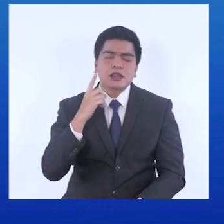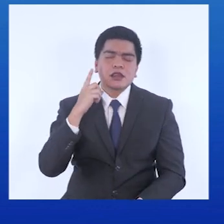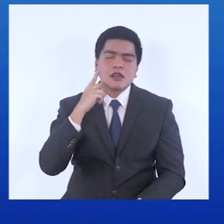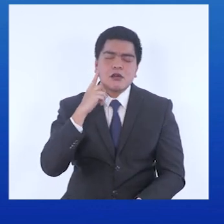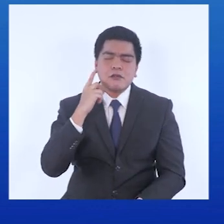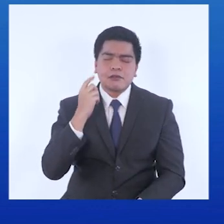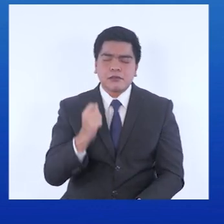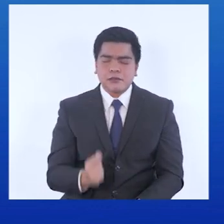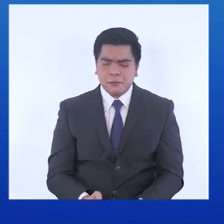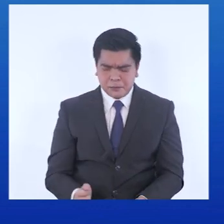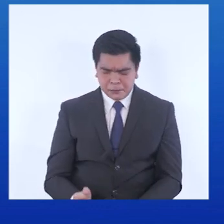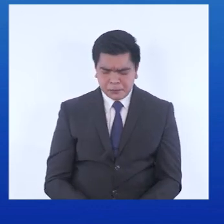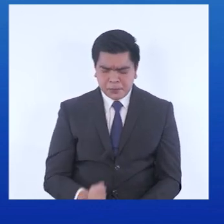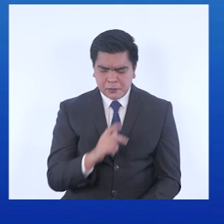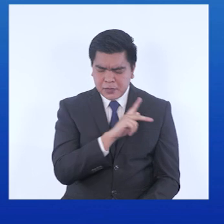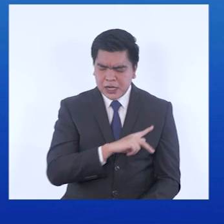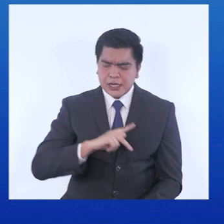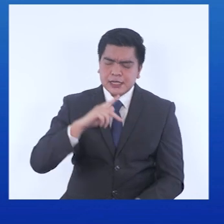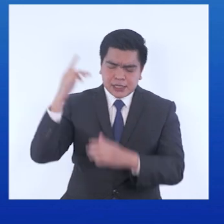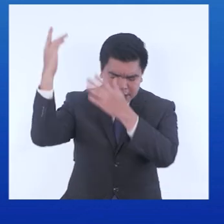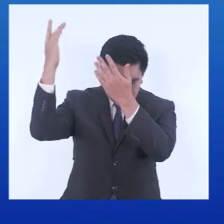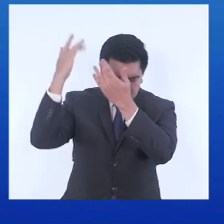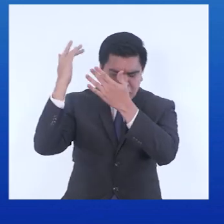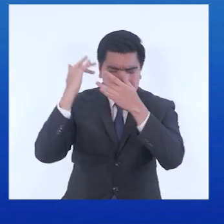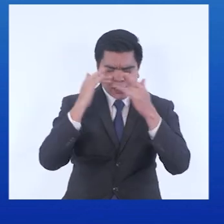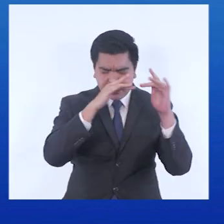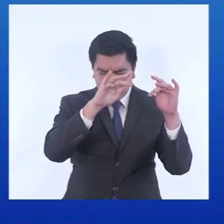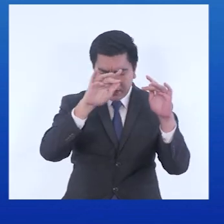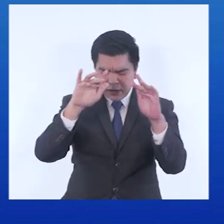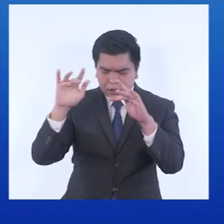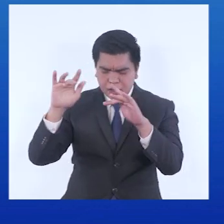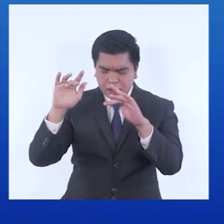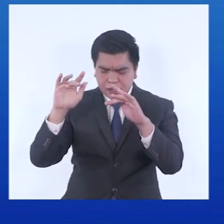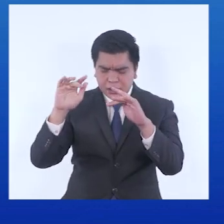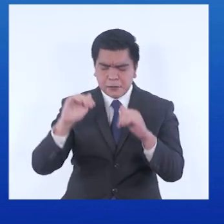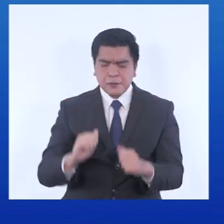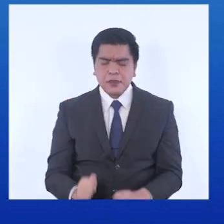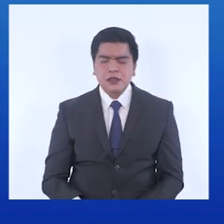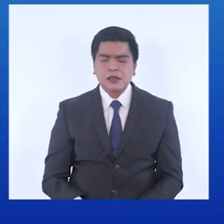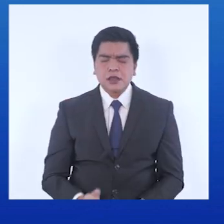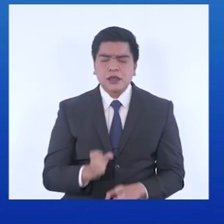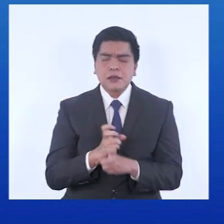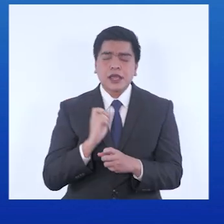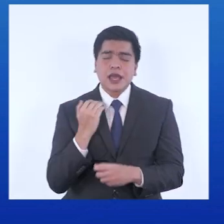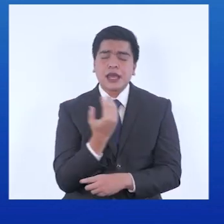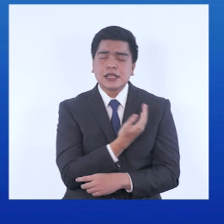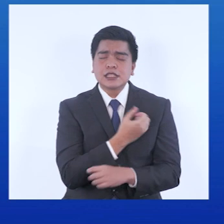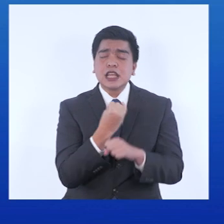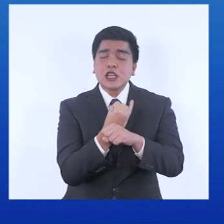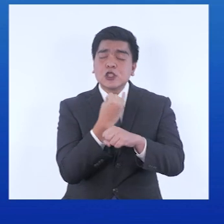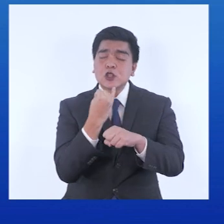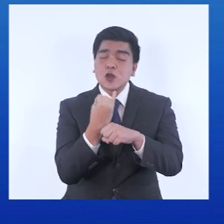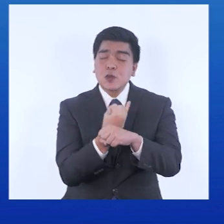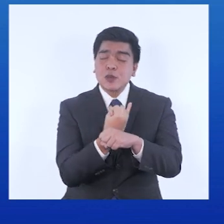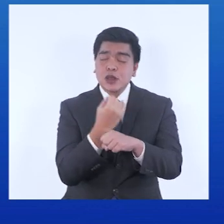sa amin. Gamitin mo po kaming mabuting kasangkapan para lalo pang makatulong sa aming